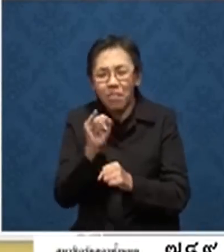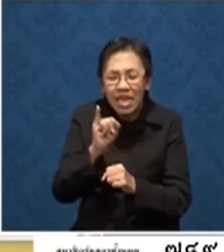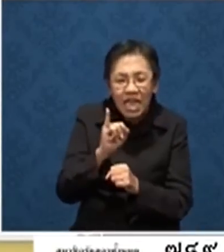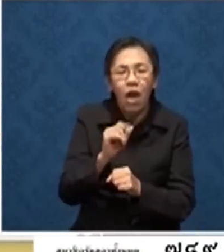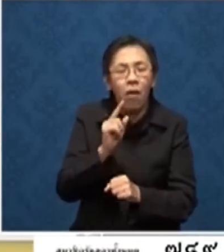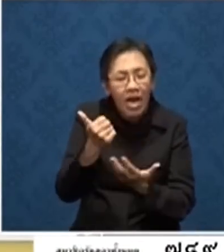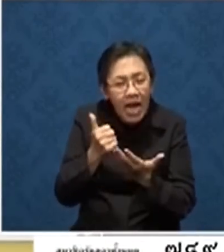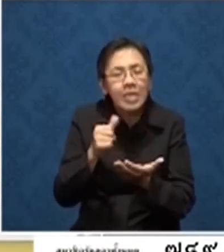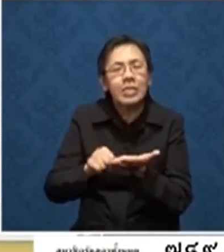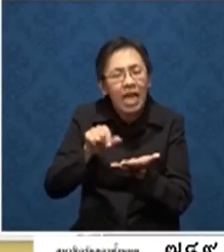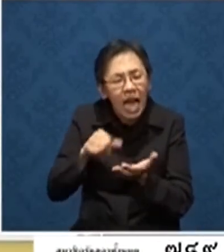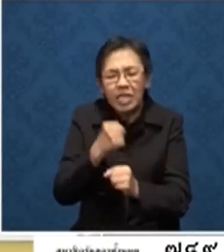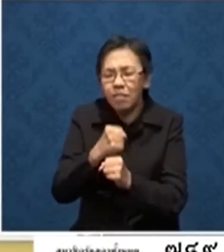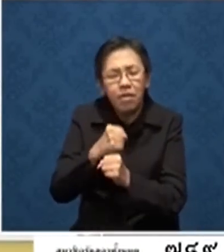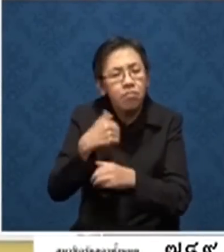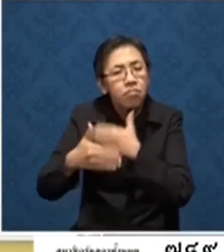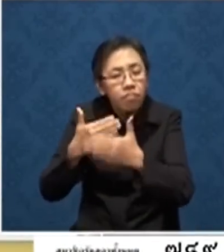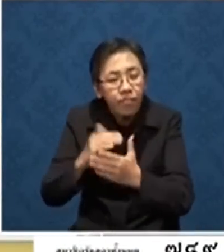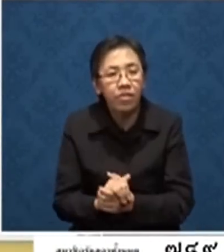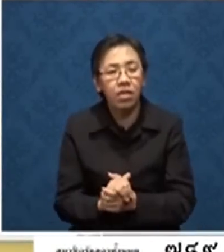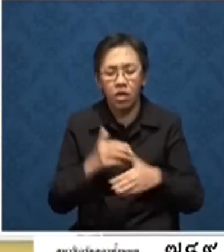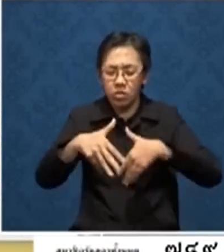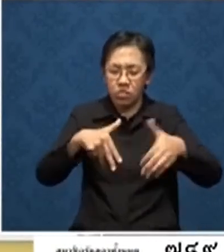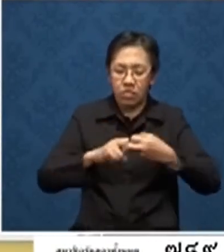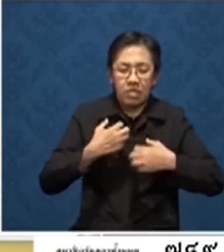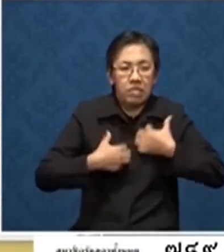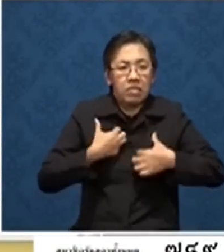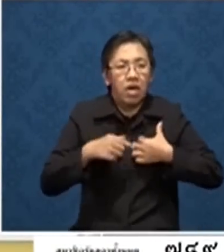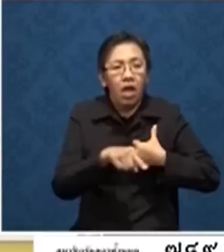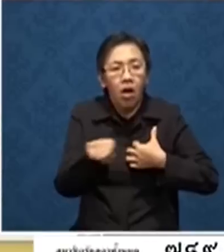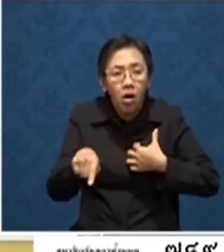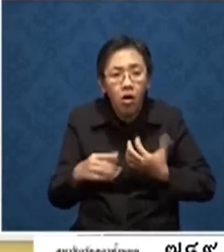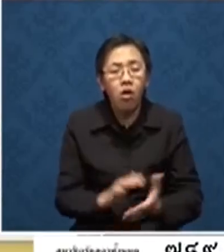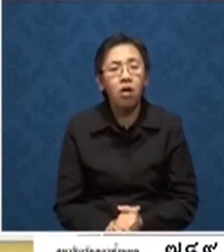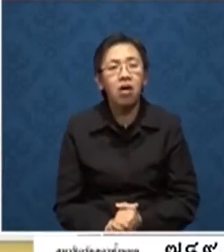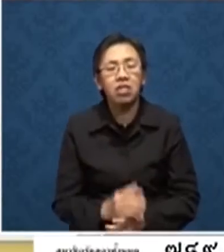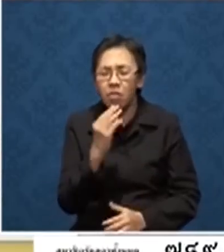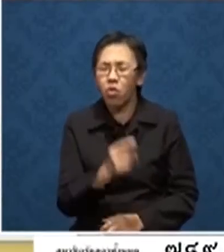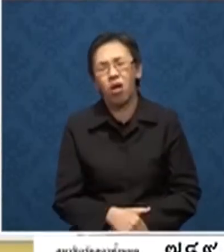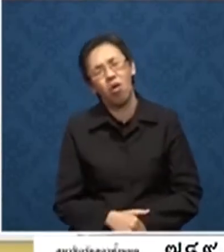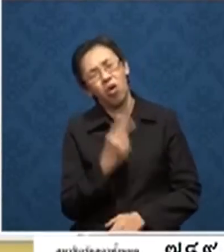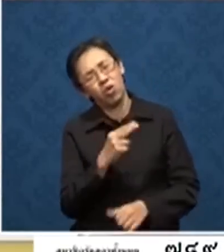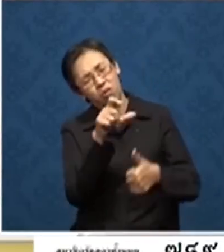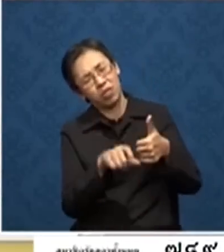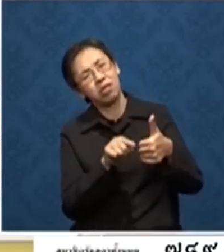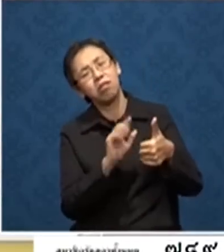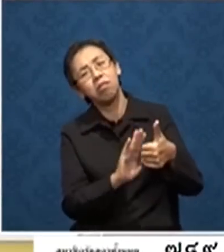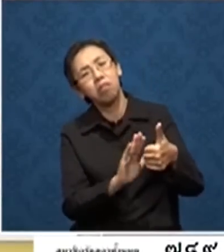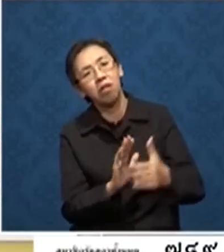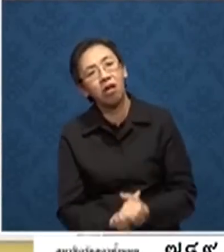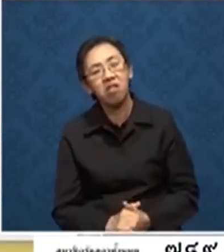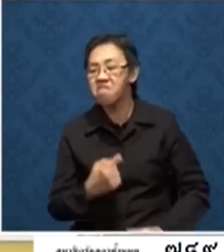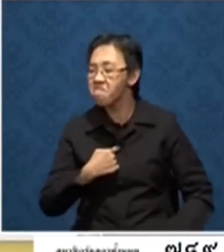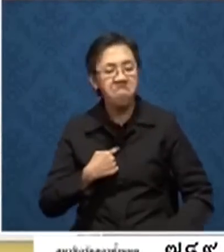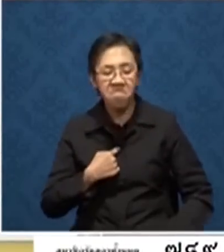ทำไม่ได้เยอะแยะหมดความเดือดร้อนความอนาถประชาราษฎร์แต่วันนี้ท่านยืนอย่างเดียวผมดูวิธีการทำกู